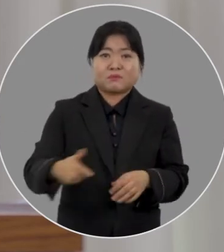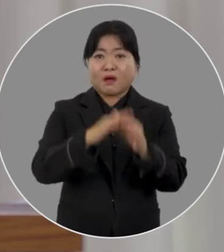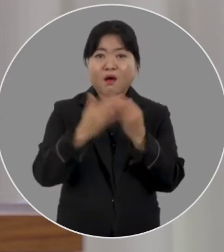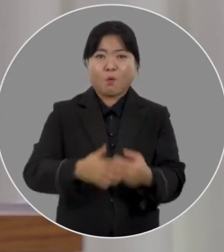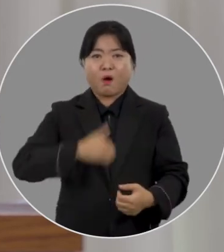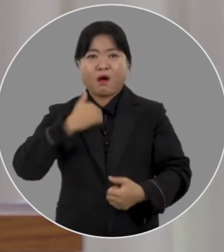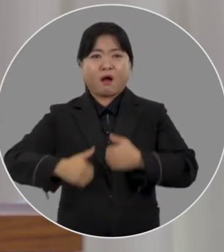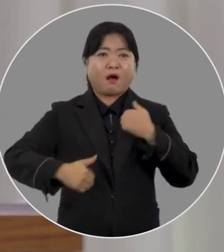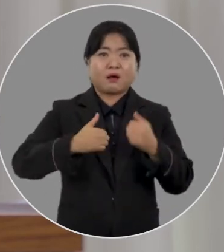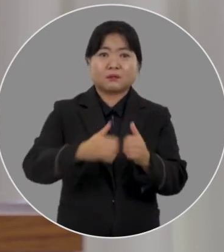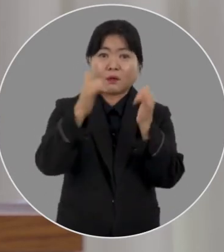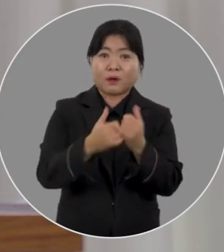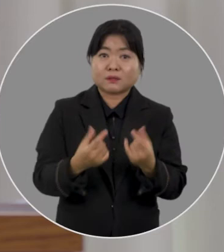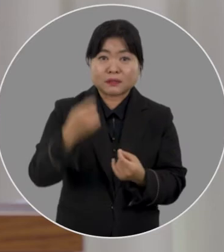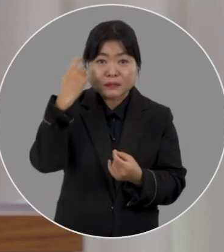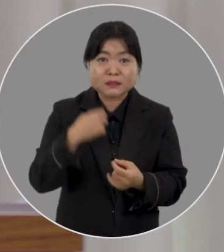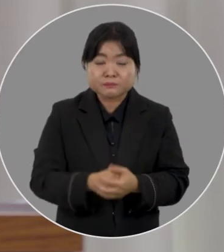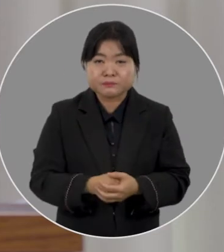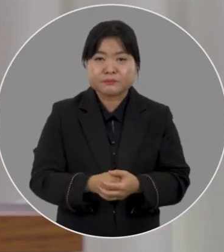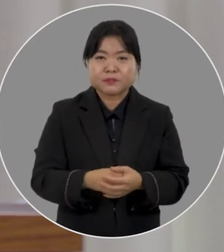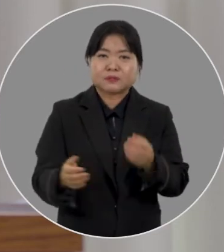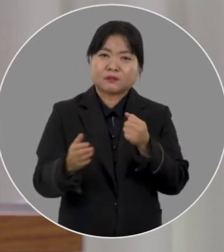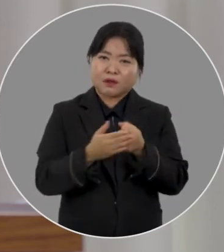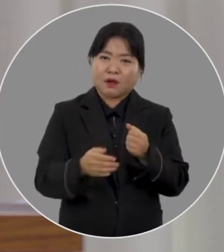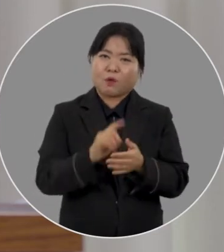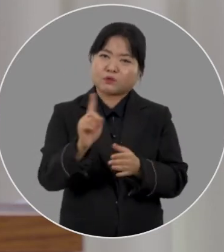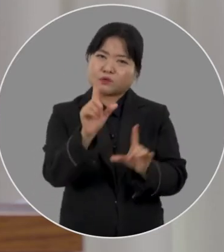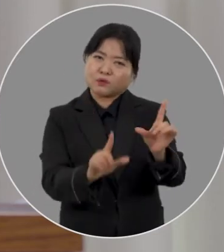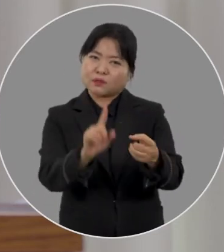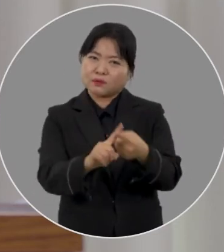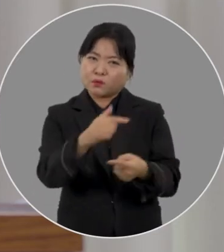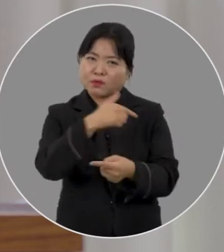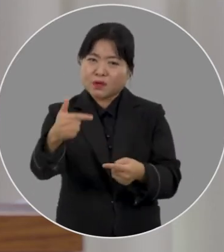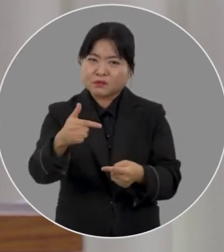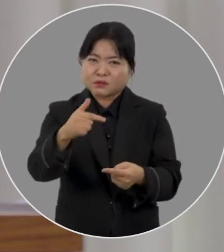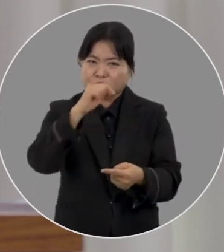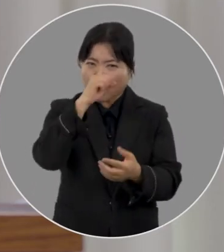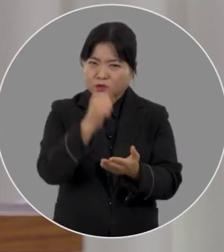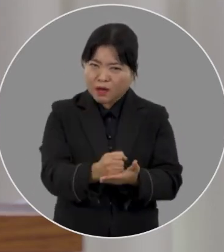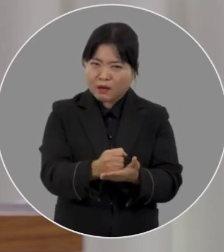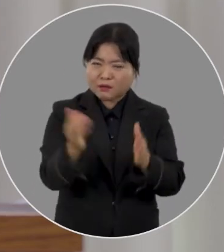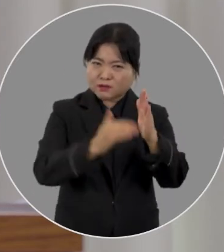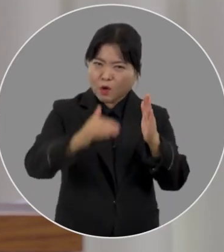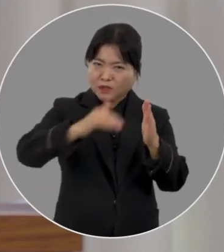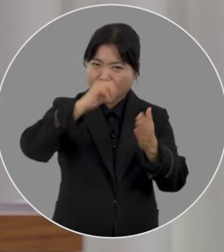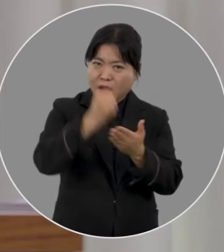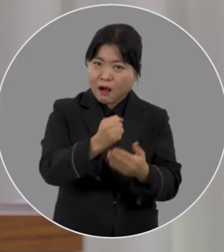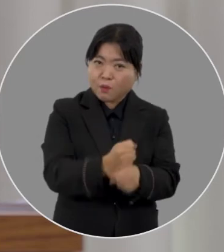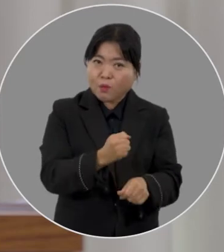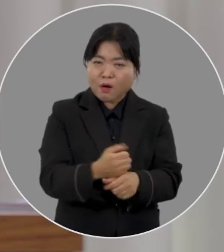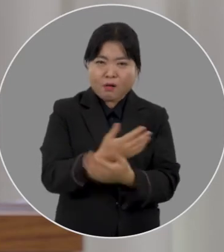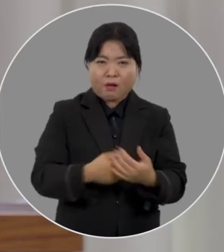다들 화가 나 있는 사회 같은 그런 느낌이 들거든요. 그러니까 어떤 현상에 대해서 굉장히 정당하고 건강한 비판,